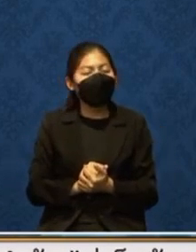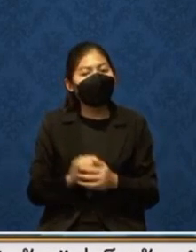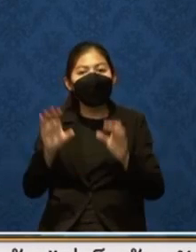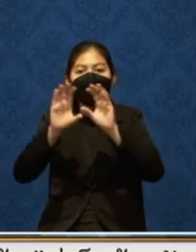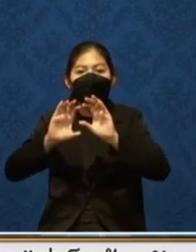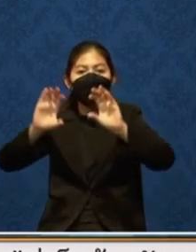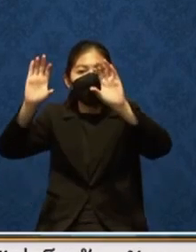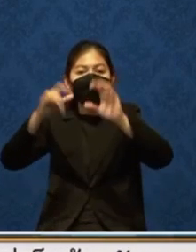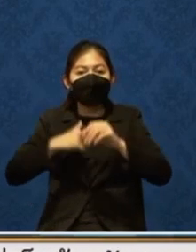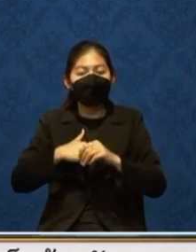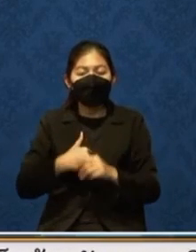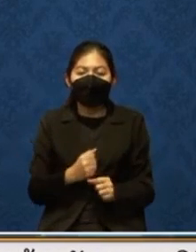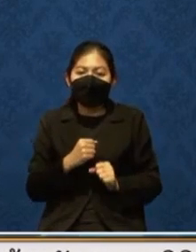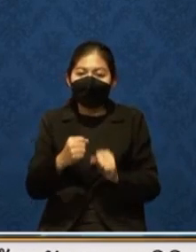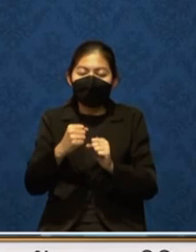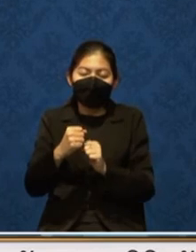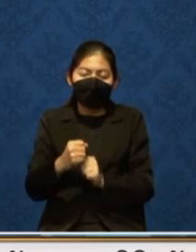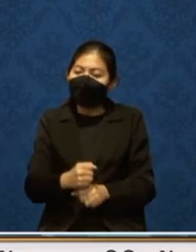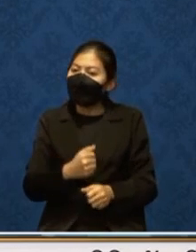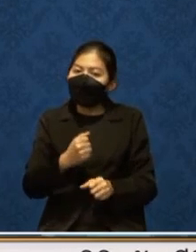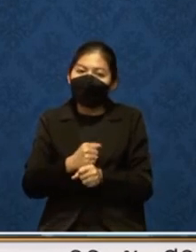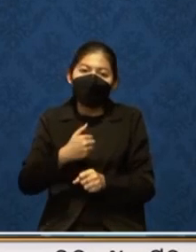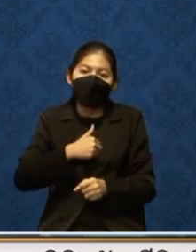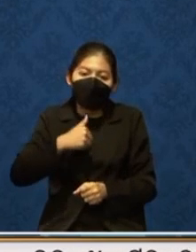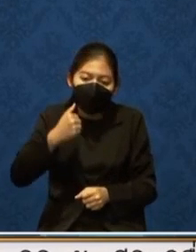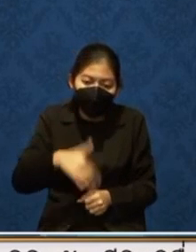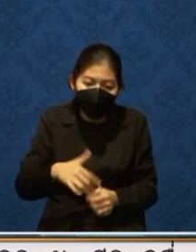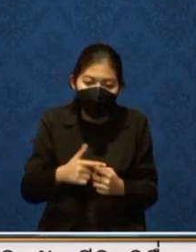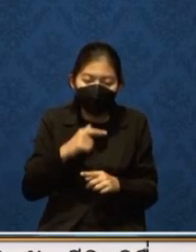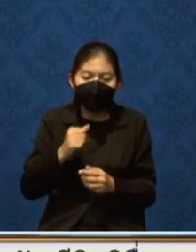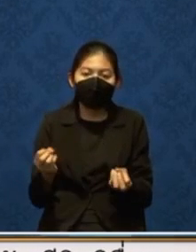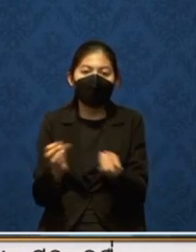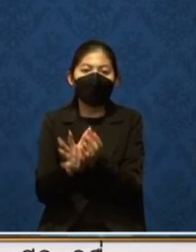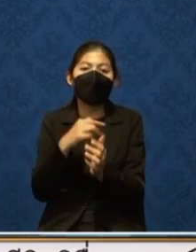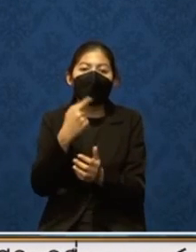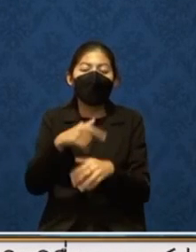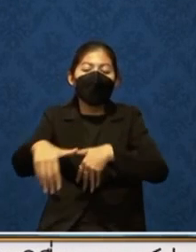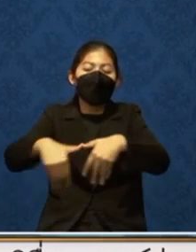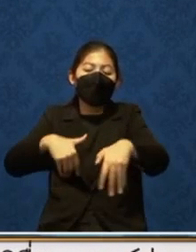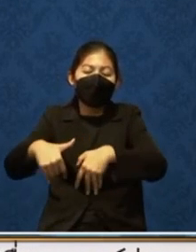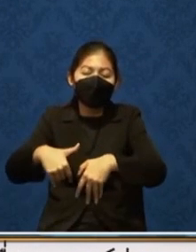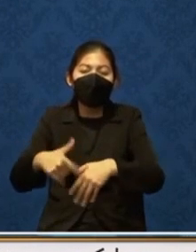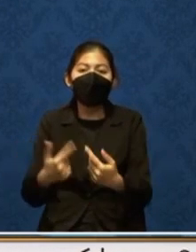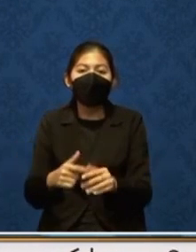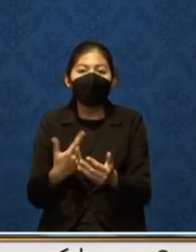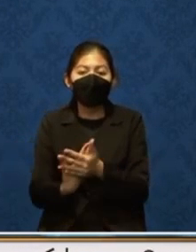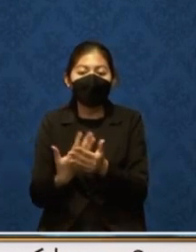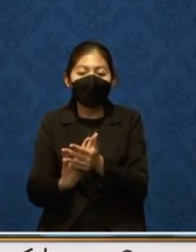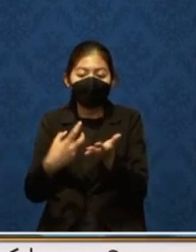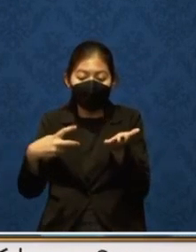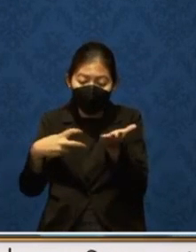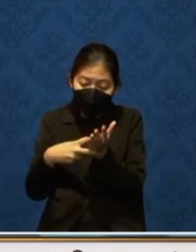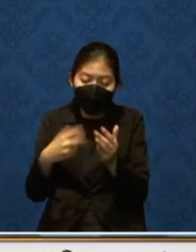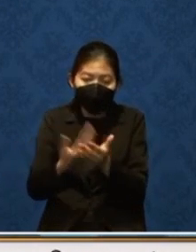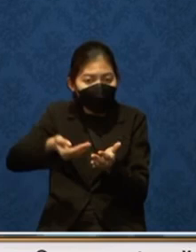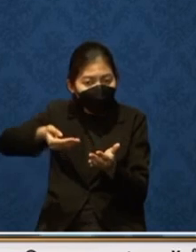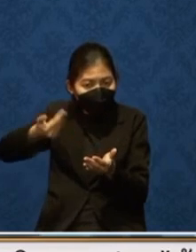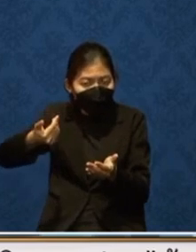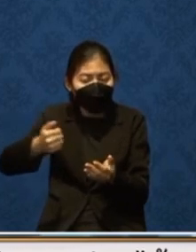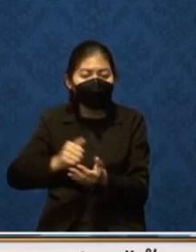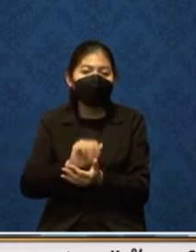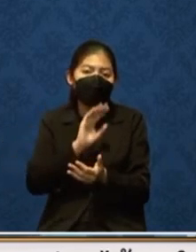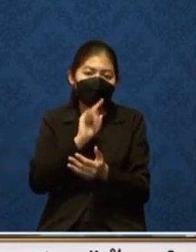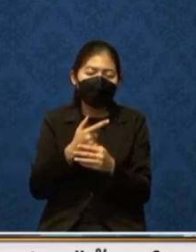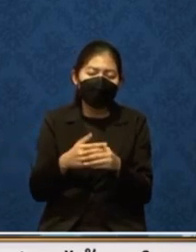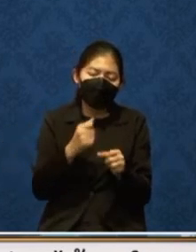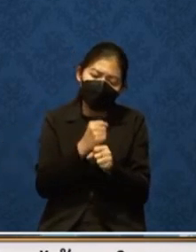ครัสุทาย พรั อุไมไหวพารั้ก็จะตกกอยู่กประชาชนครับในการข้นฆ้าตัวกัอวขึนภาษีนอกจนั้ เท Somehowทำส